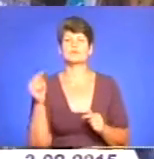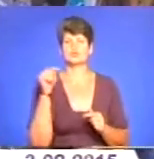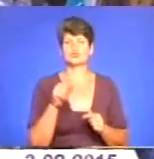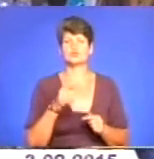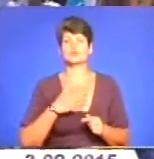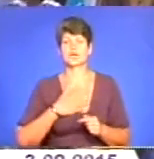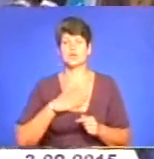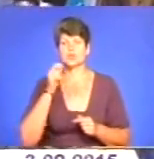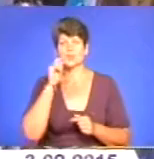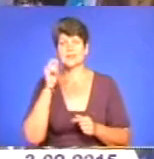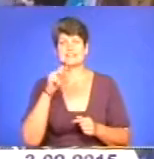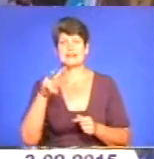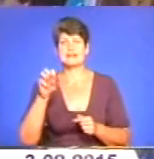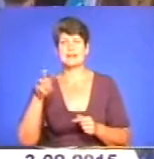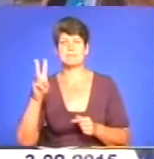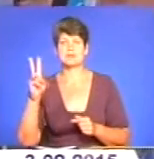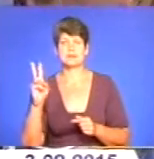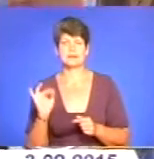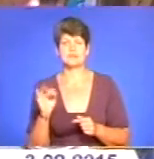лемки, в